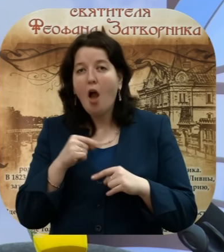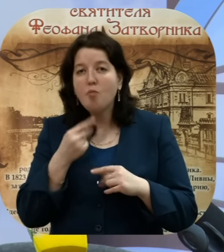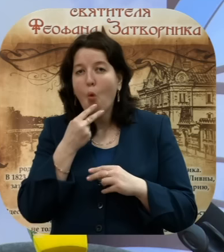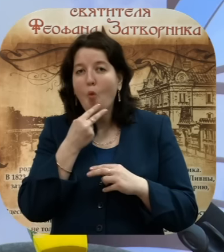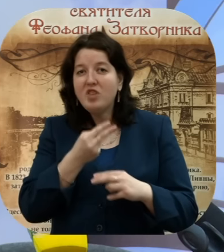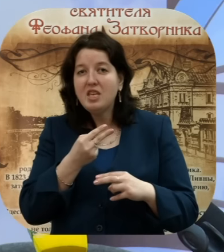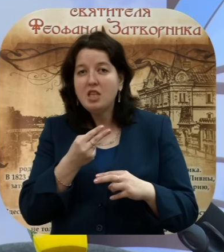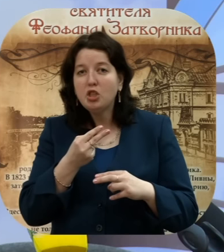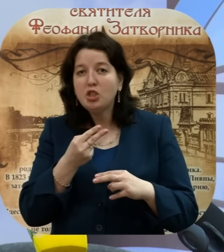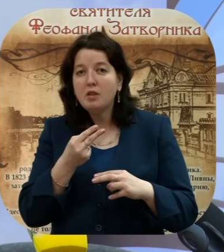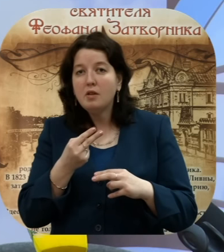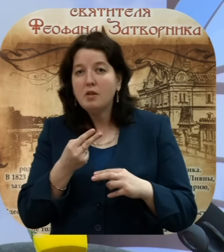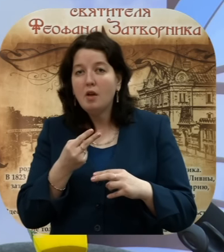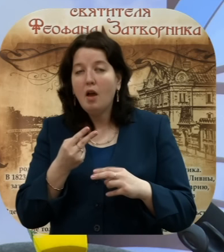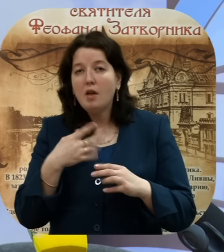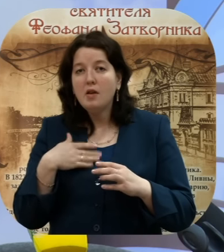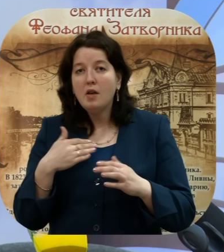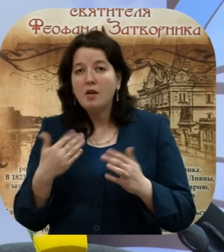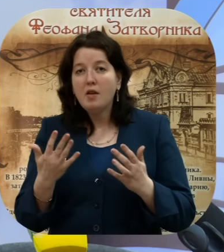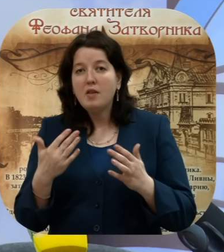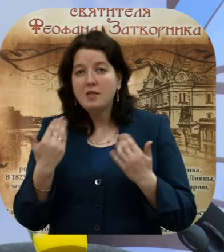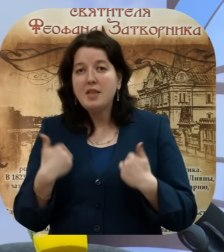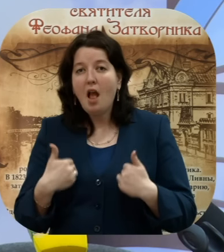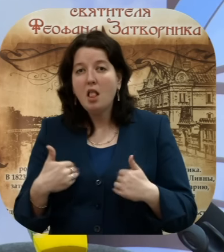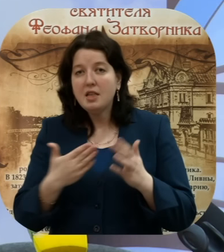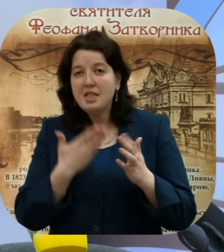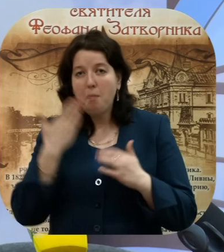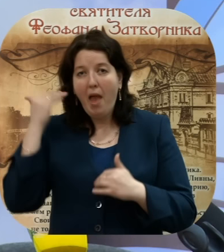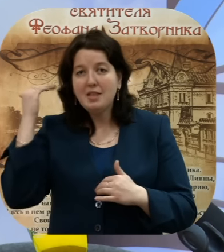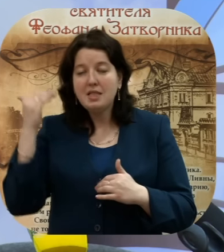увидишь клеть небесную.